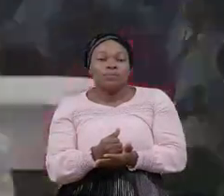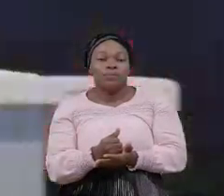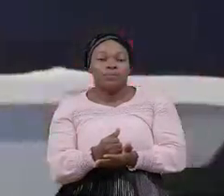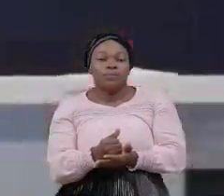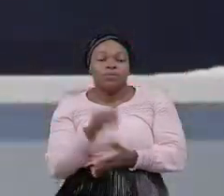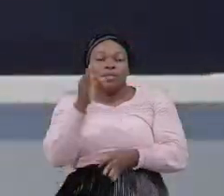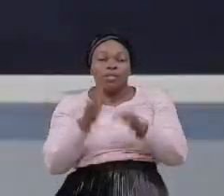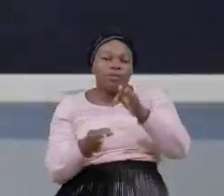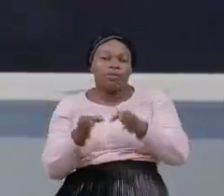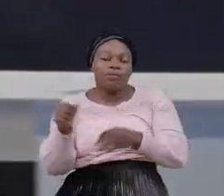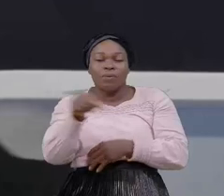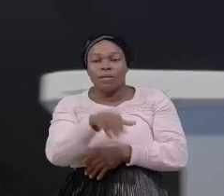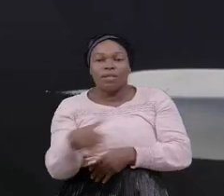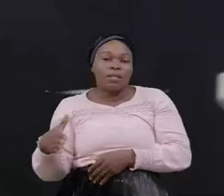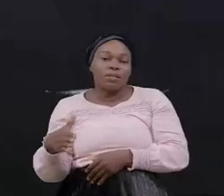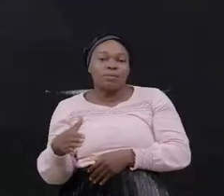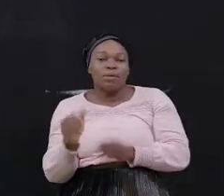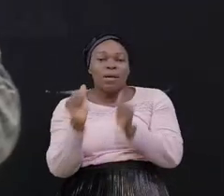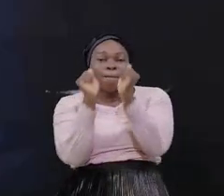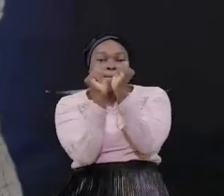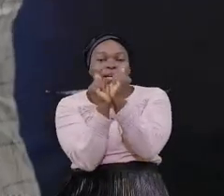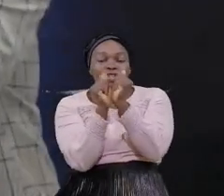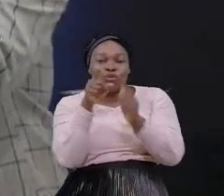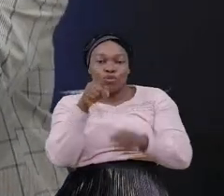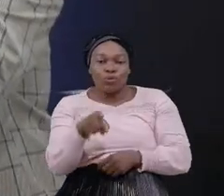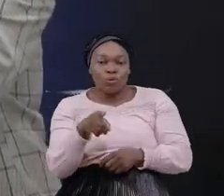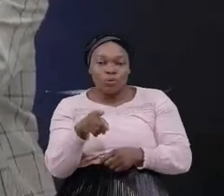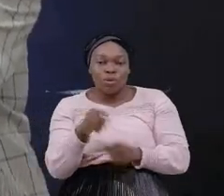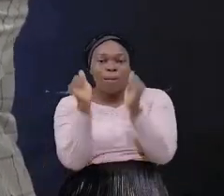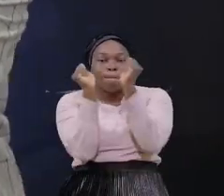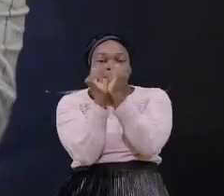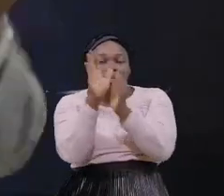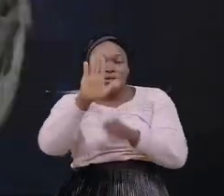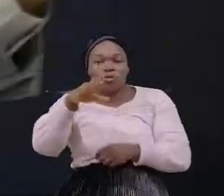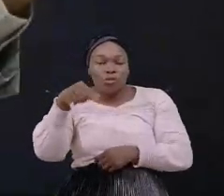Si quelque chose vous lie, si quelque chose ligote